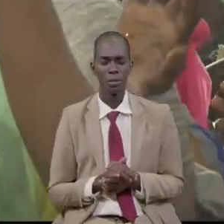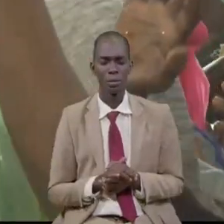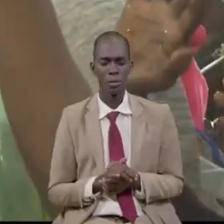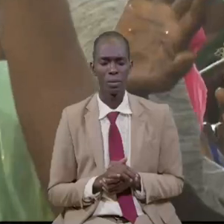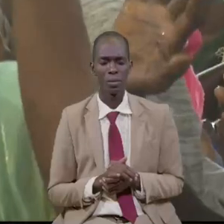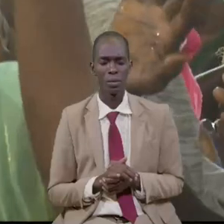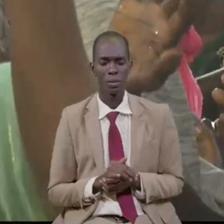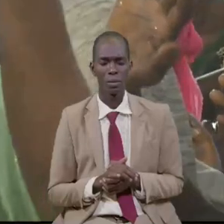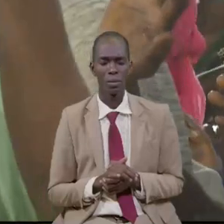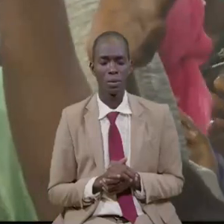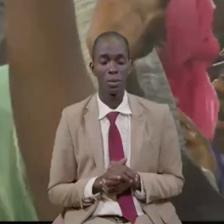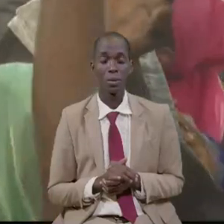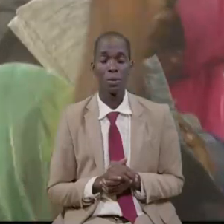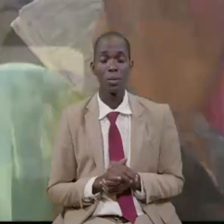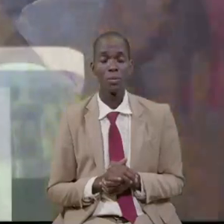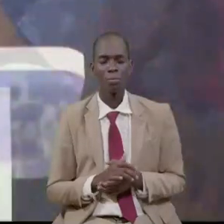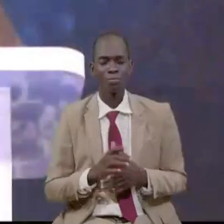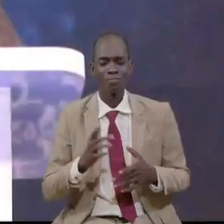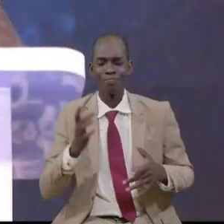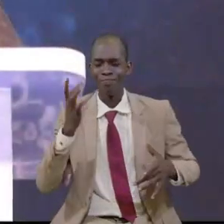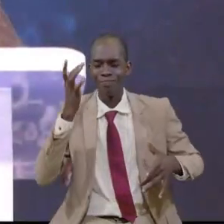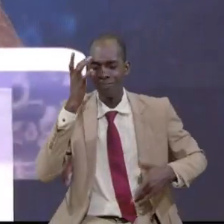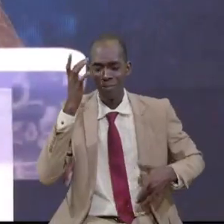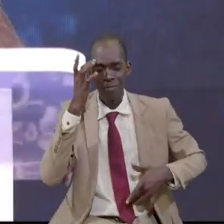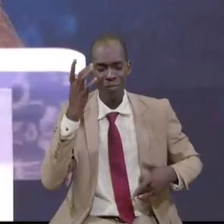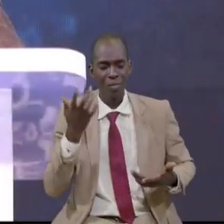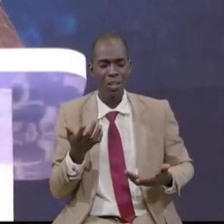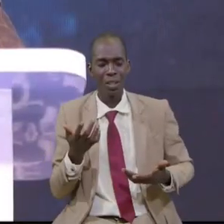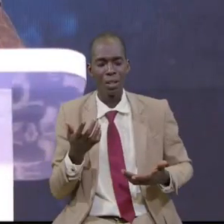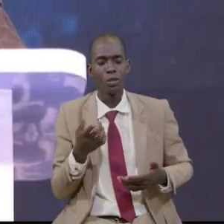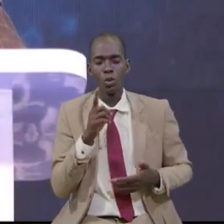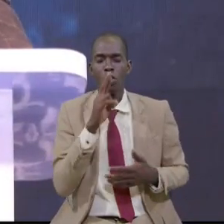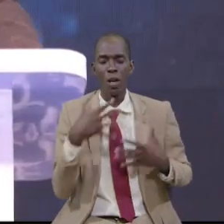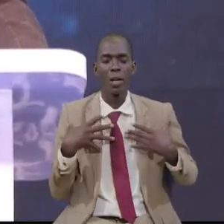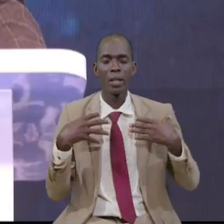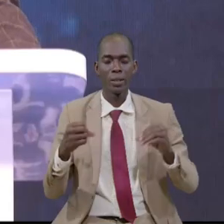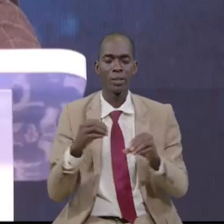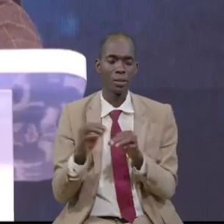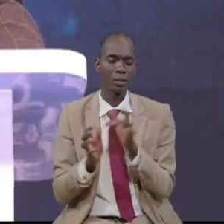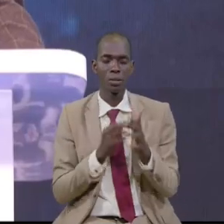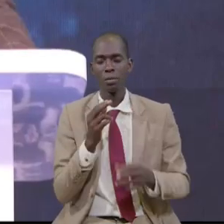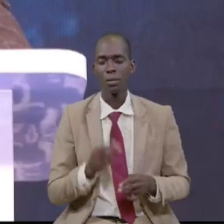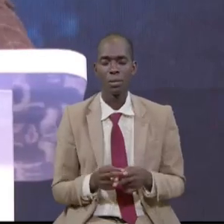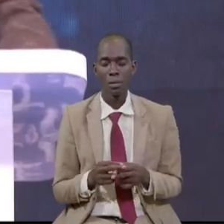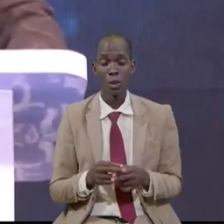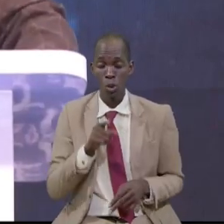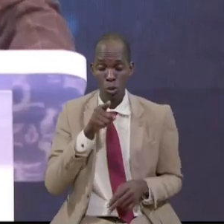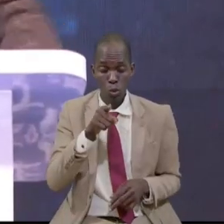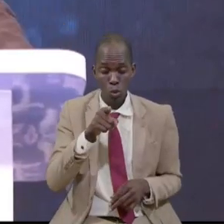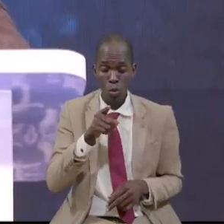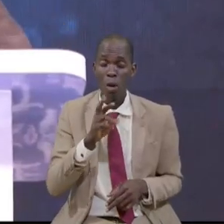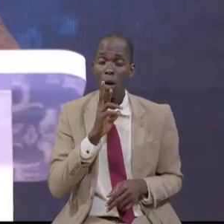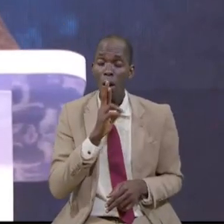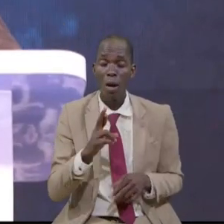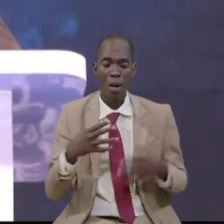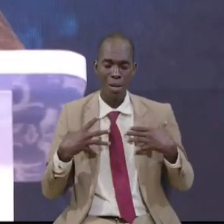Jésus-Christ les infimités vous en êtes guéris vous en